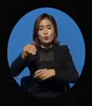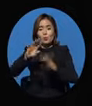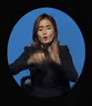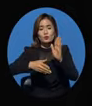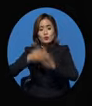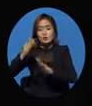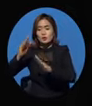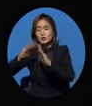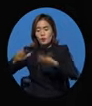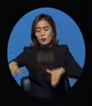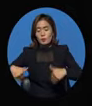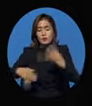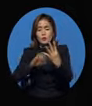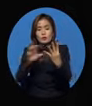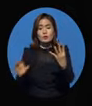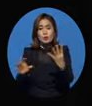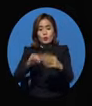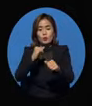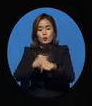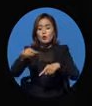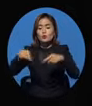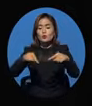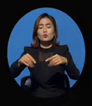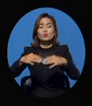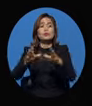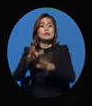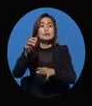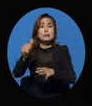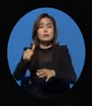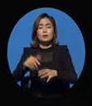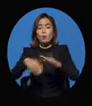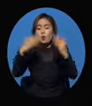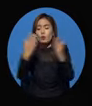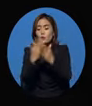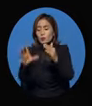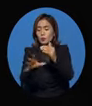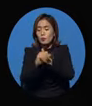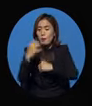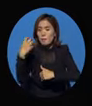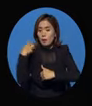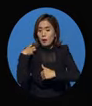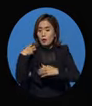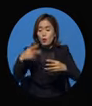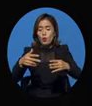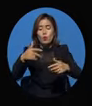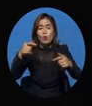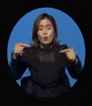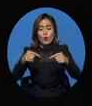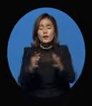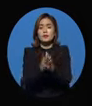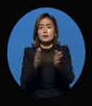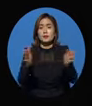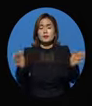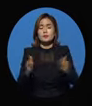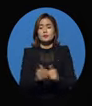전남도가 사자는 모이고 국무조정실장 2 이걸 맡아서 사자비 차를 발족식 에서 첫 회의를 했습니다 담 당 부